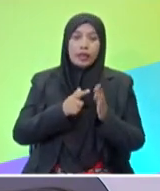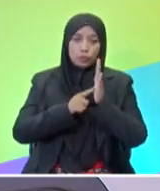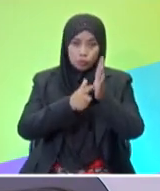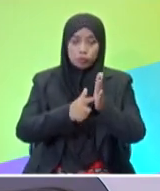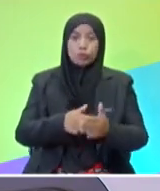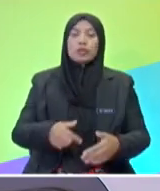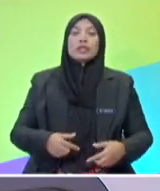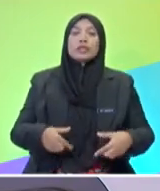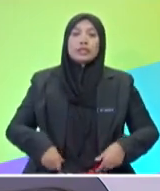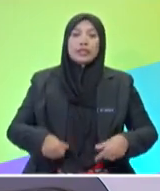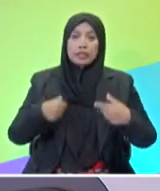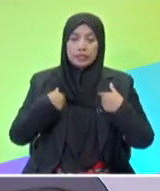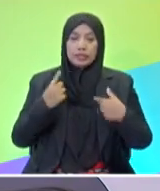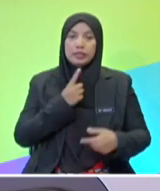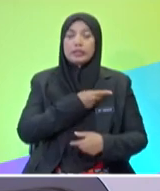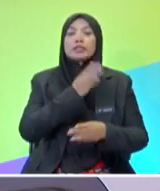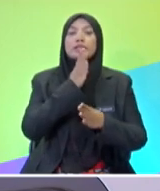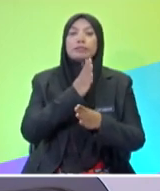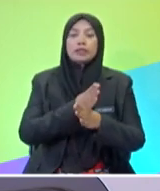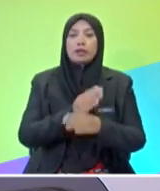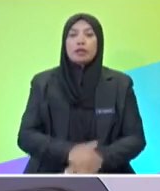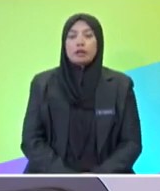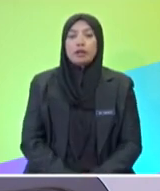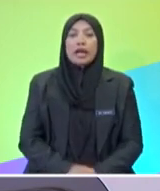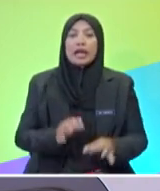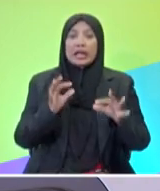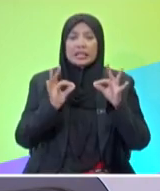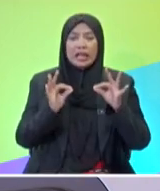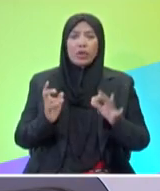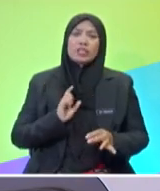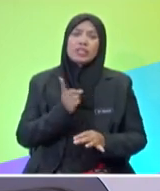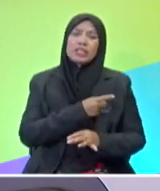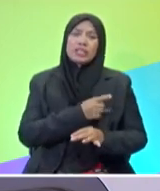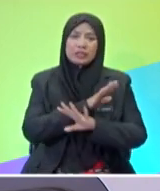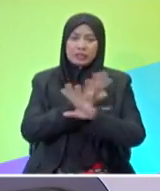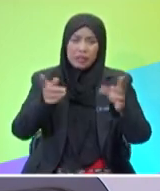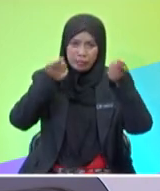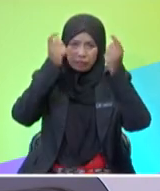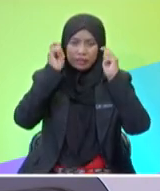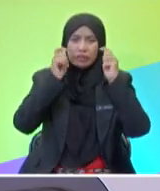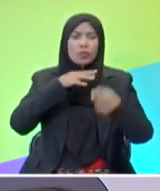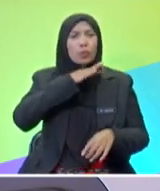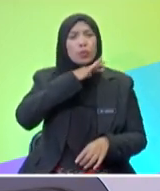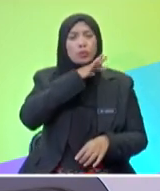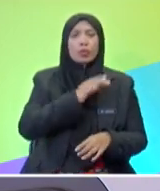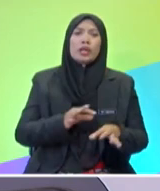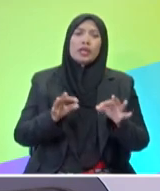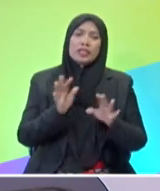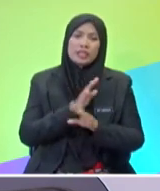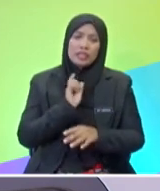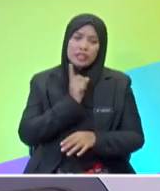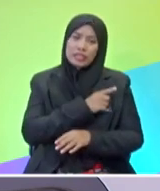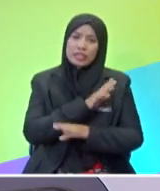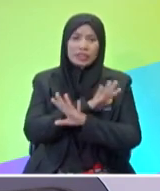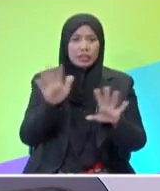Okey. Dan kalau kita tak mandi, kita kotor, terus melambangkan kita ni tak menjaga kebersihan diri